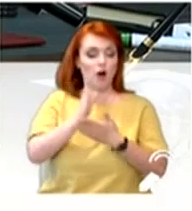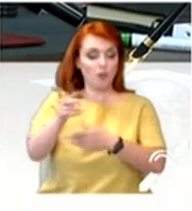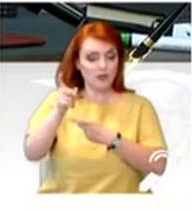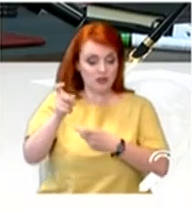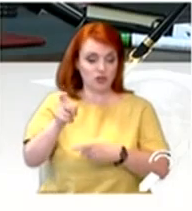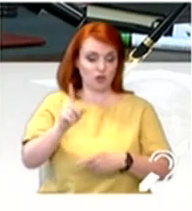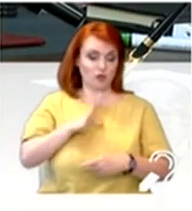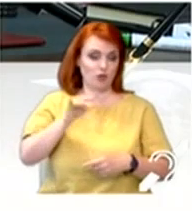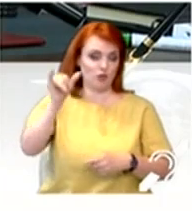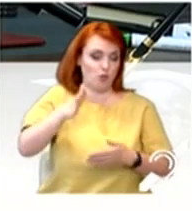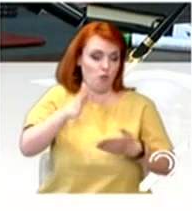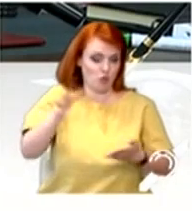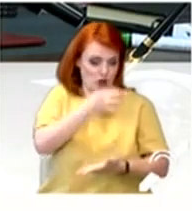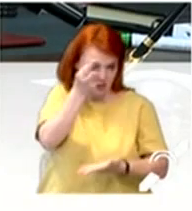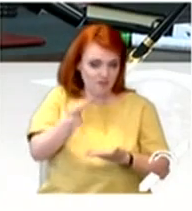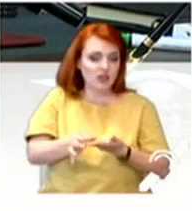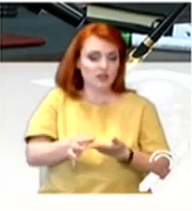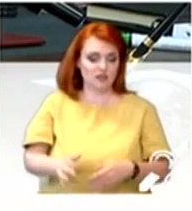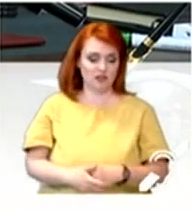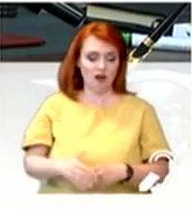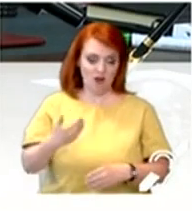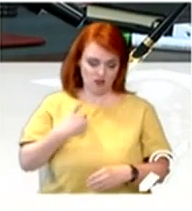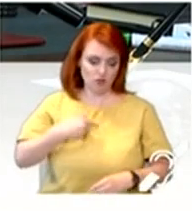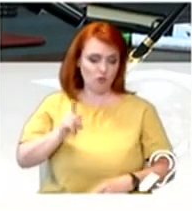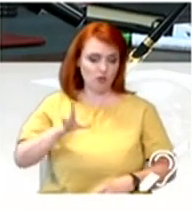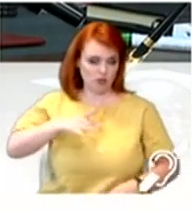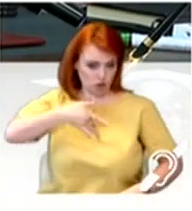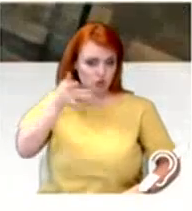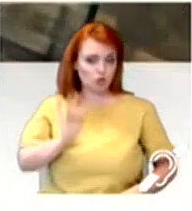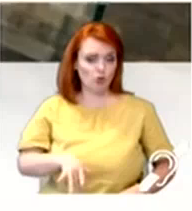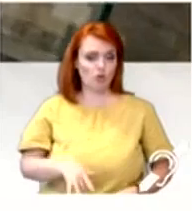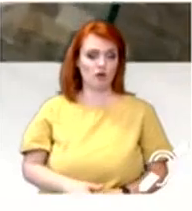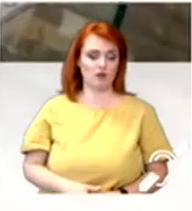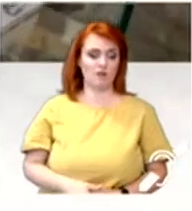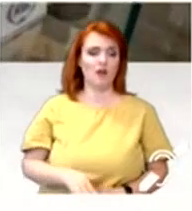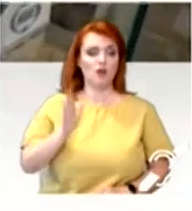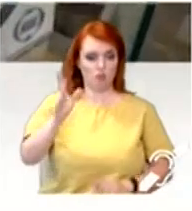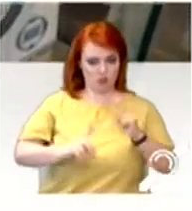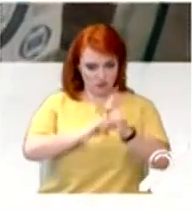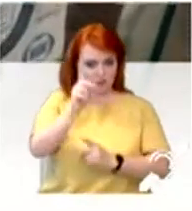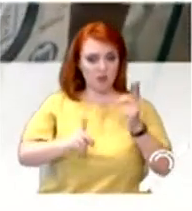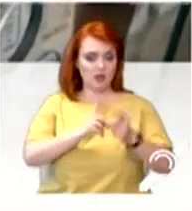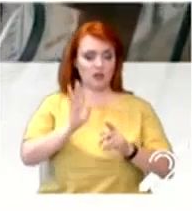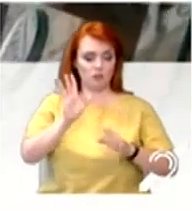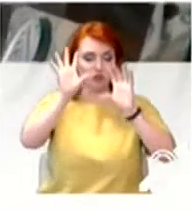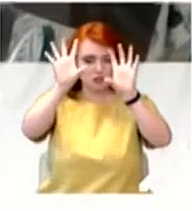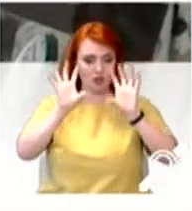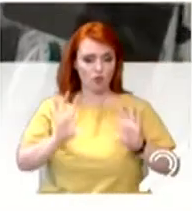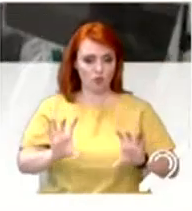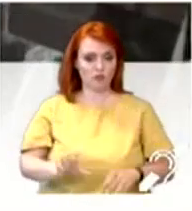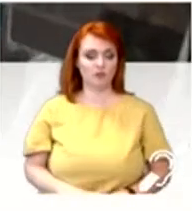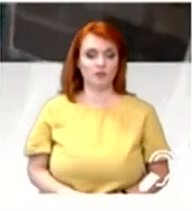exact la acel compartiment de răspundere, ca și toți ceilalți deținători de arme de foc. Va fi completat legea